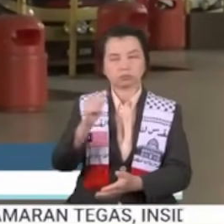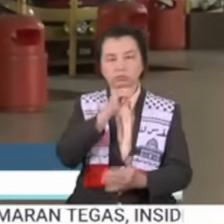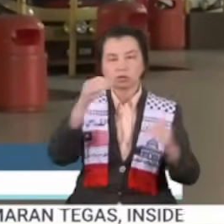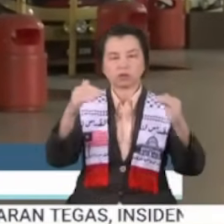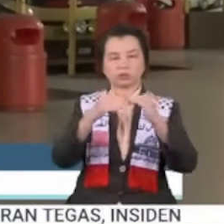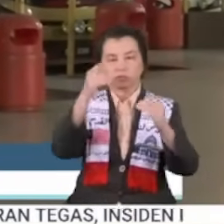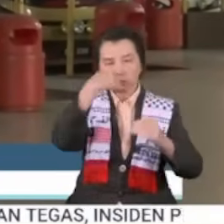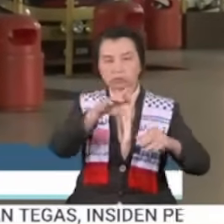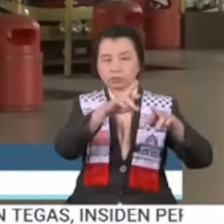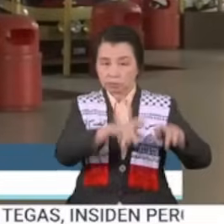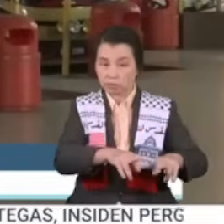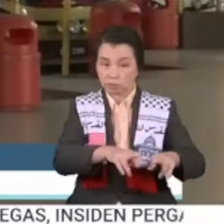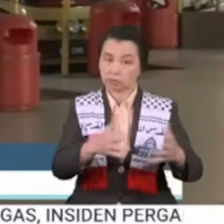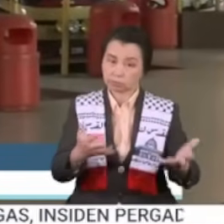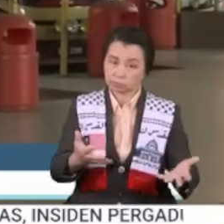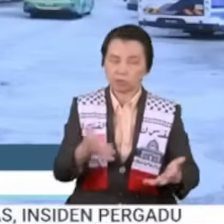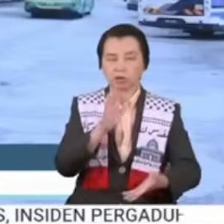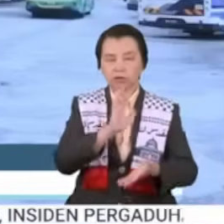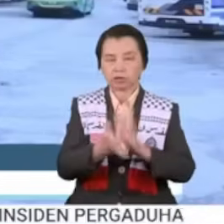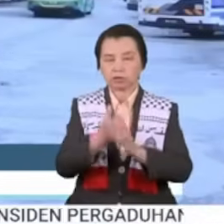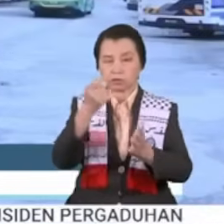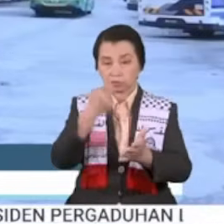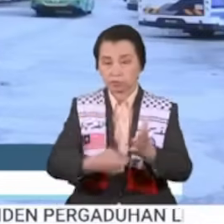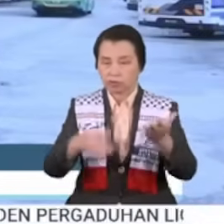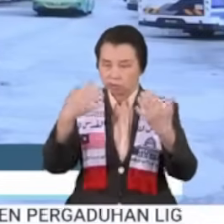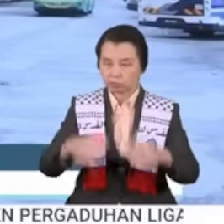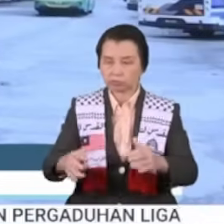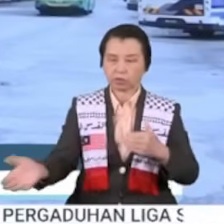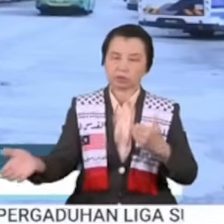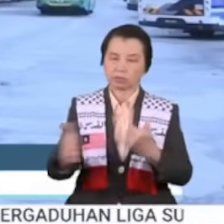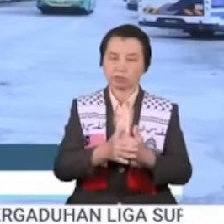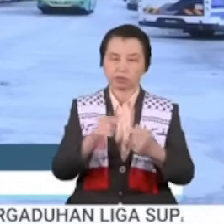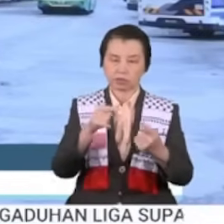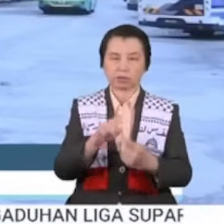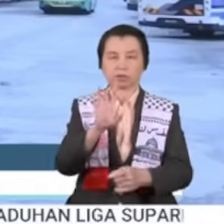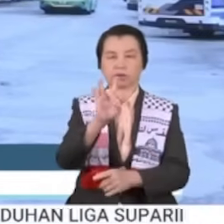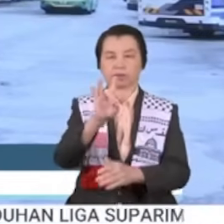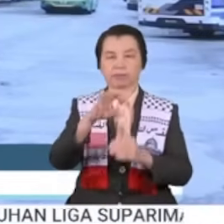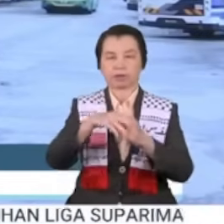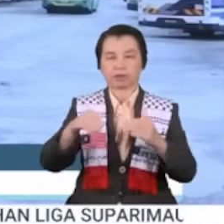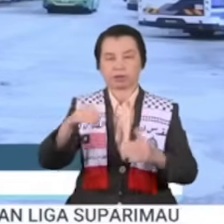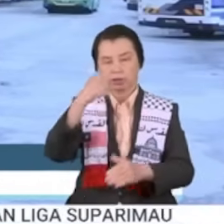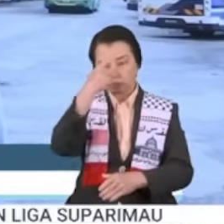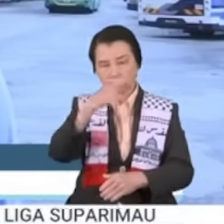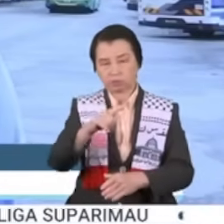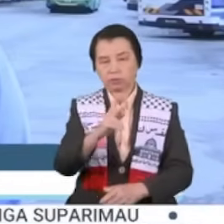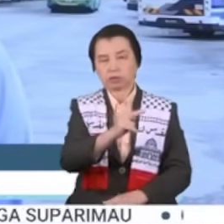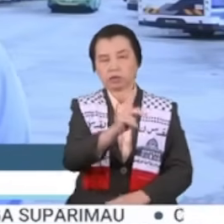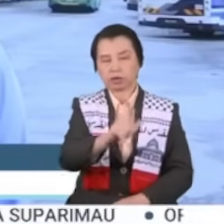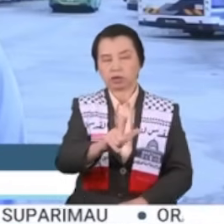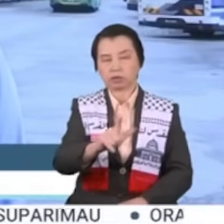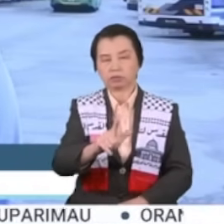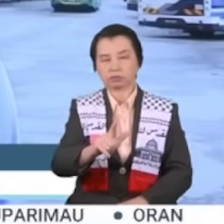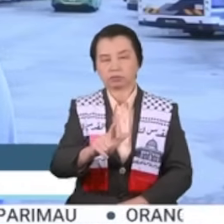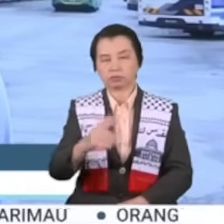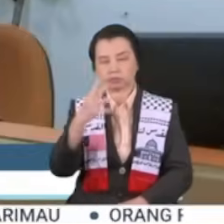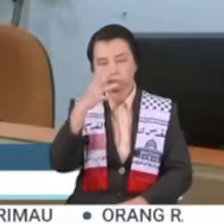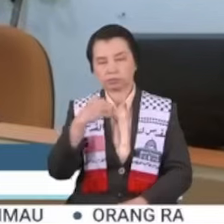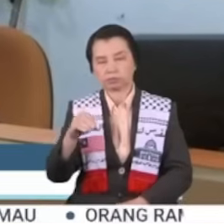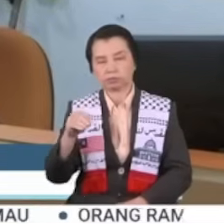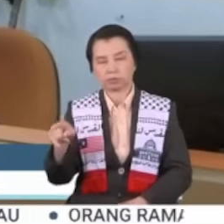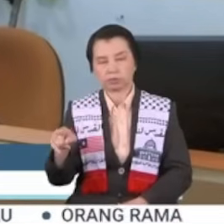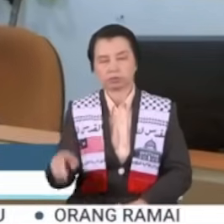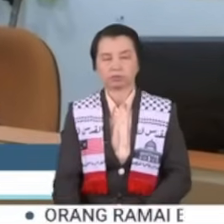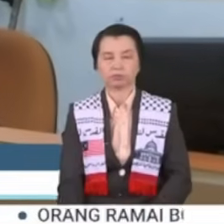adil kepada penumpang maka c tersebut telah pun dikembalikan kepada R8 untuk k seraman ke